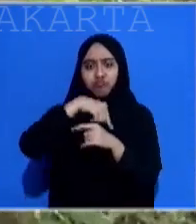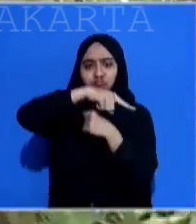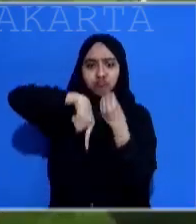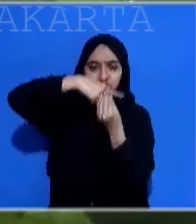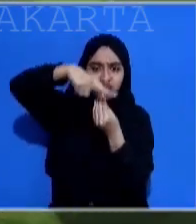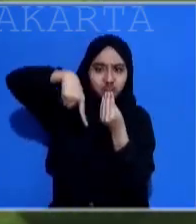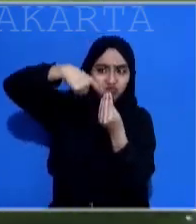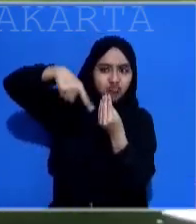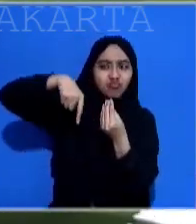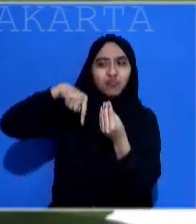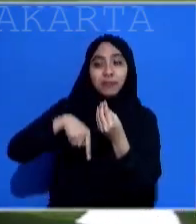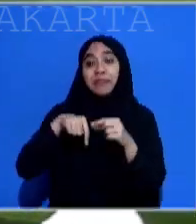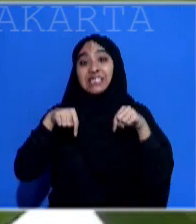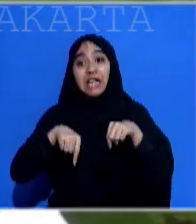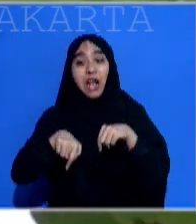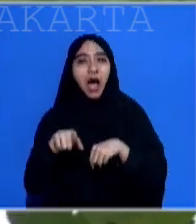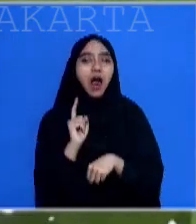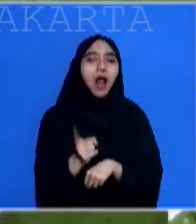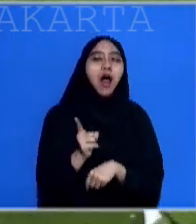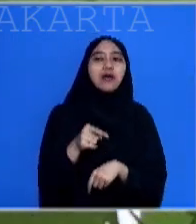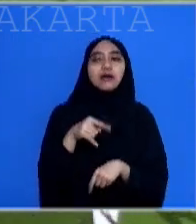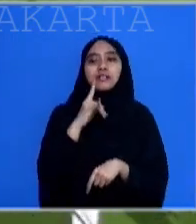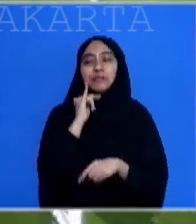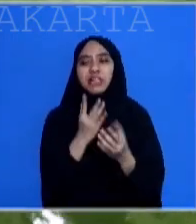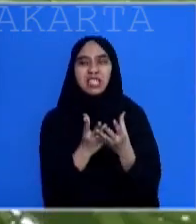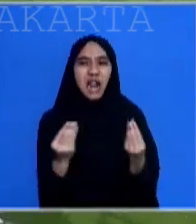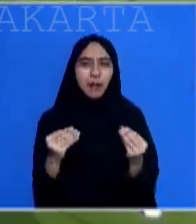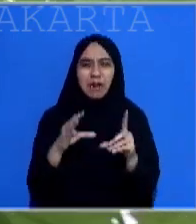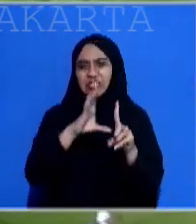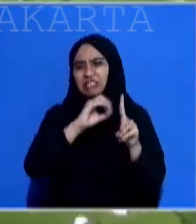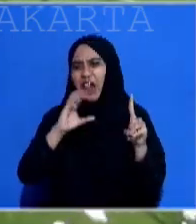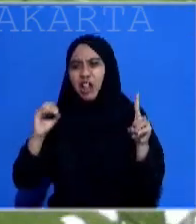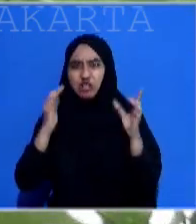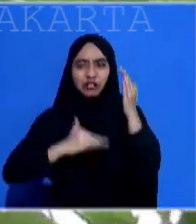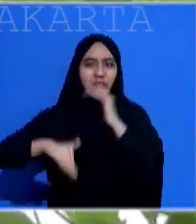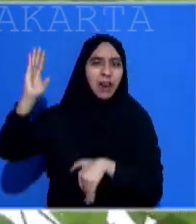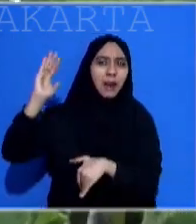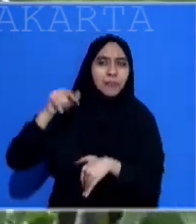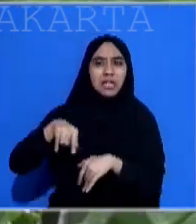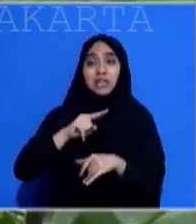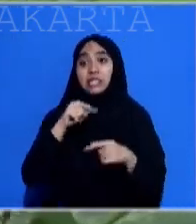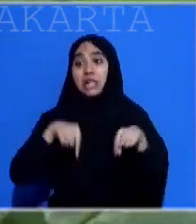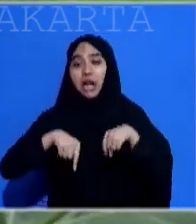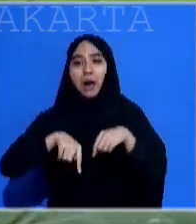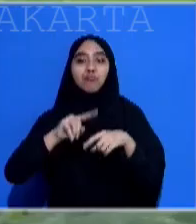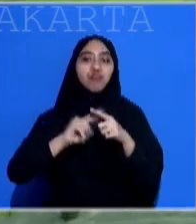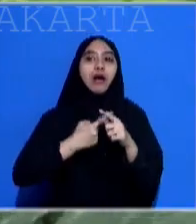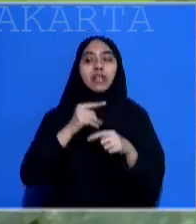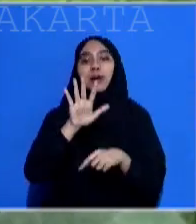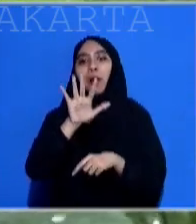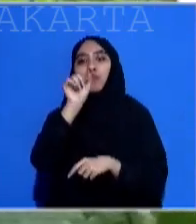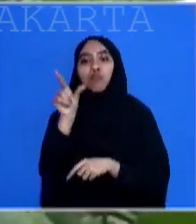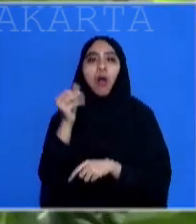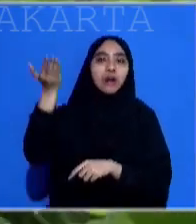Wekdal sak menika piyambakipun gadah atusan wit koro benguk ingkang dipun tanem wiwit gangsal wulanan kabengker. Ing salebeting nanem koro benguk